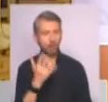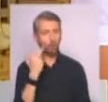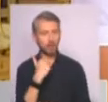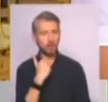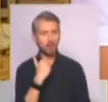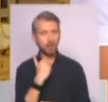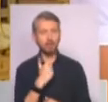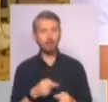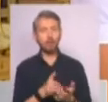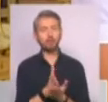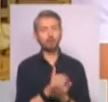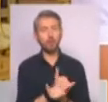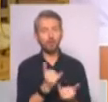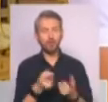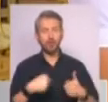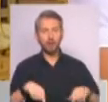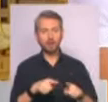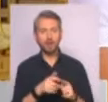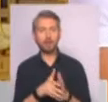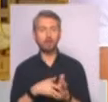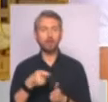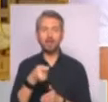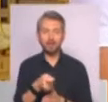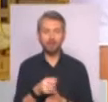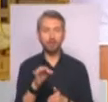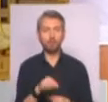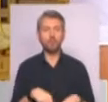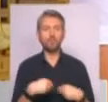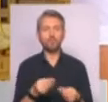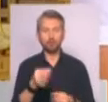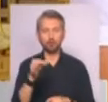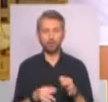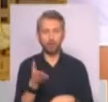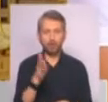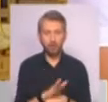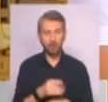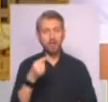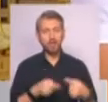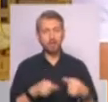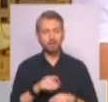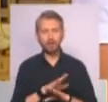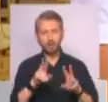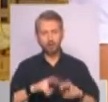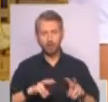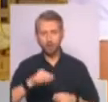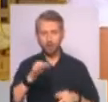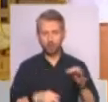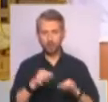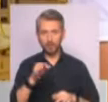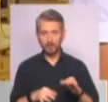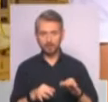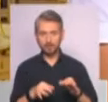відповідно обслуговуюча організація подає заяву про видачу судового наказу і спор, не розглядаючись в суді,